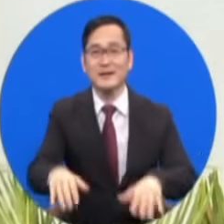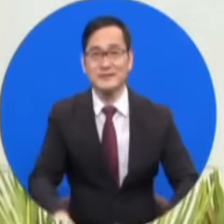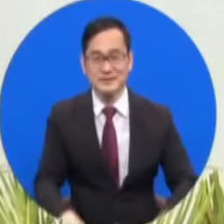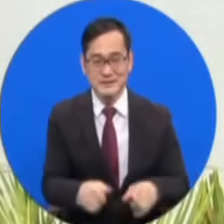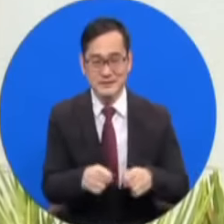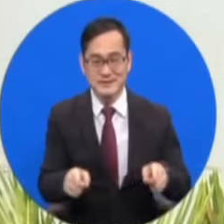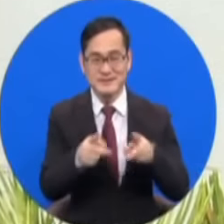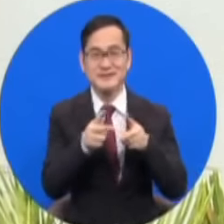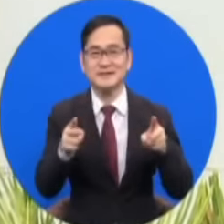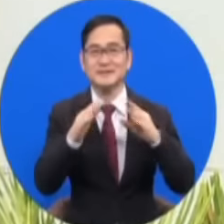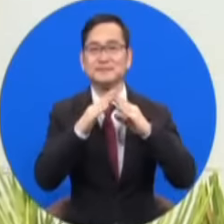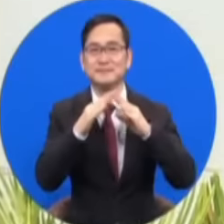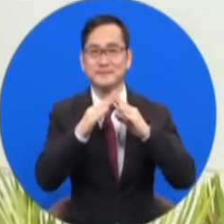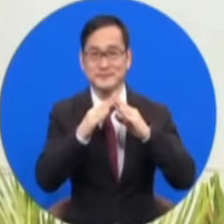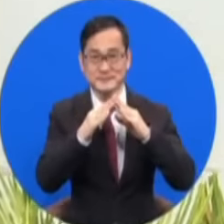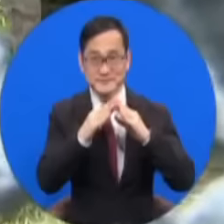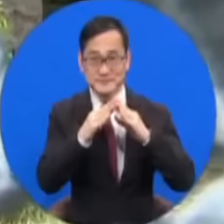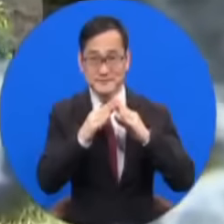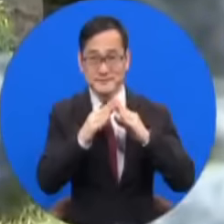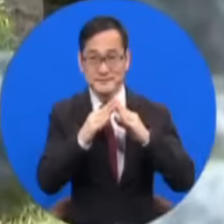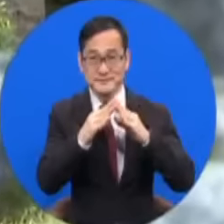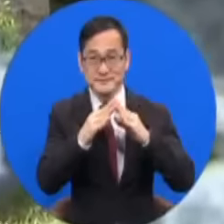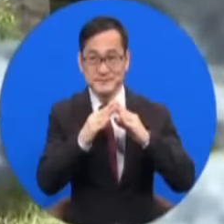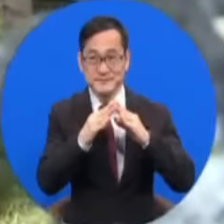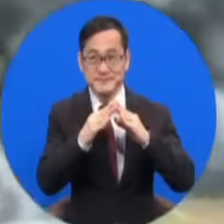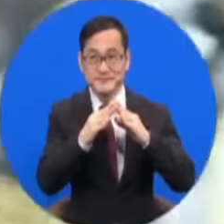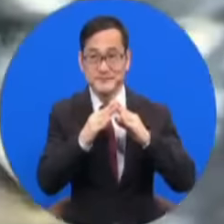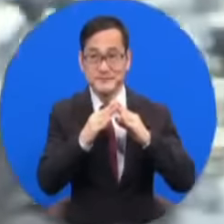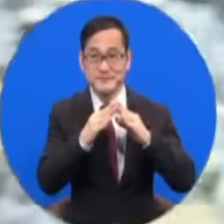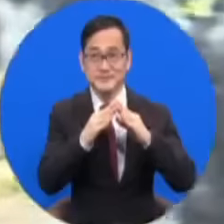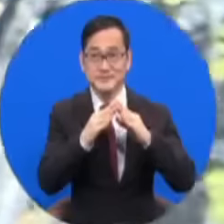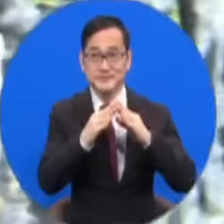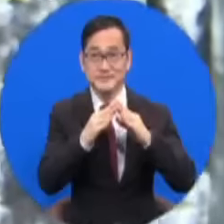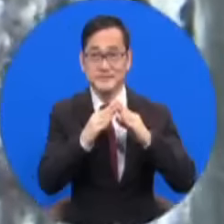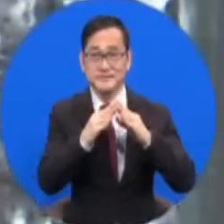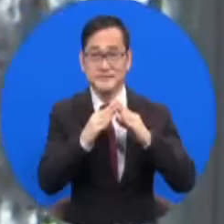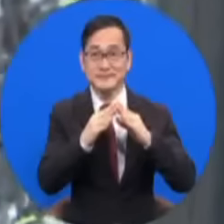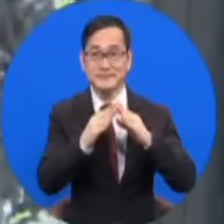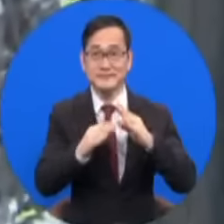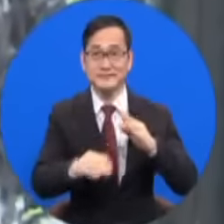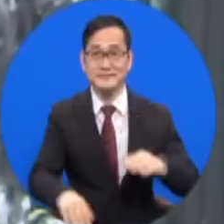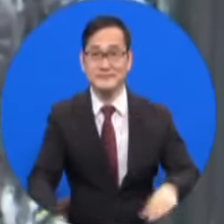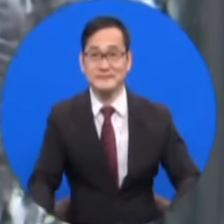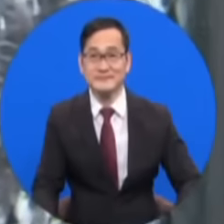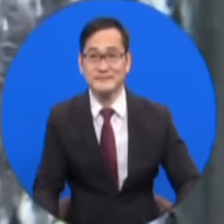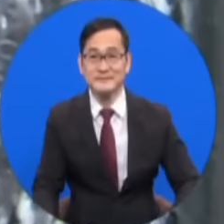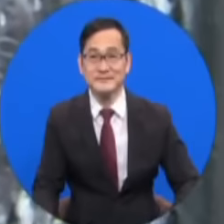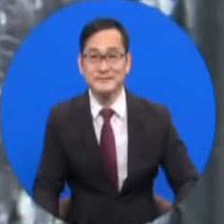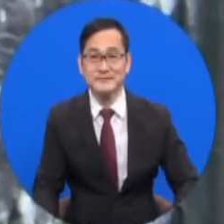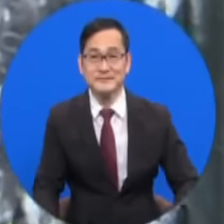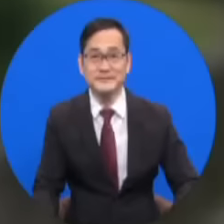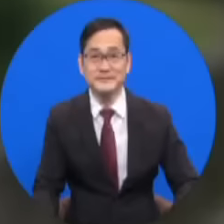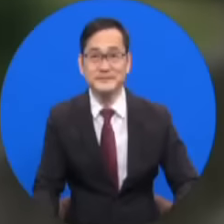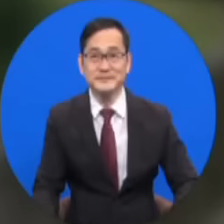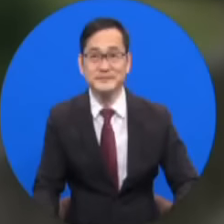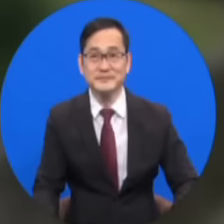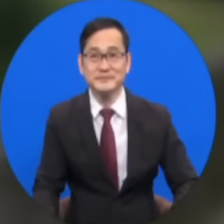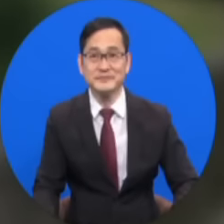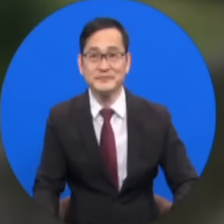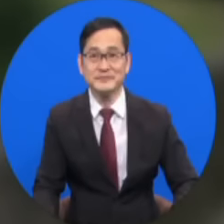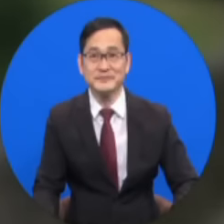2층이 돼 있고 자 커튼도 쳐 있고요 대문도 있고 안에 마당도 있습니다